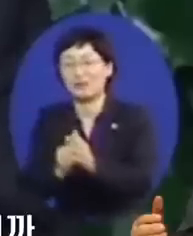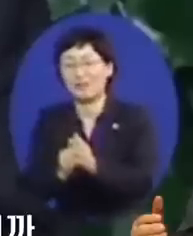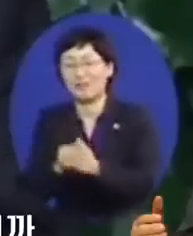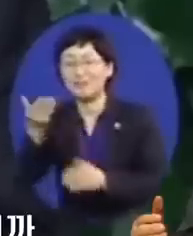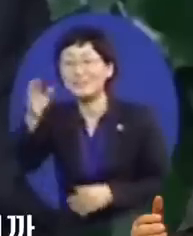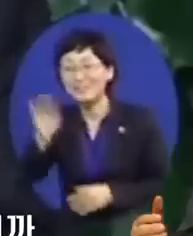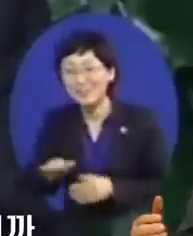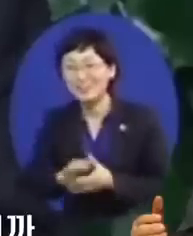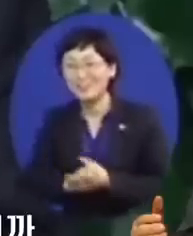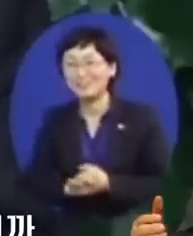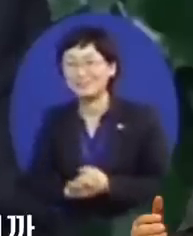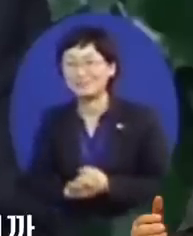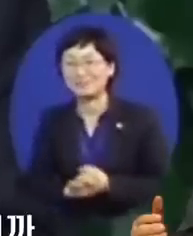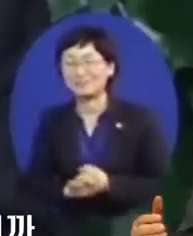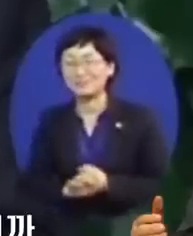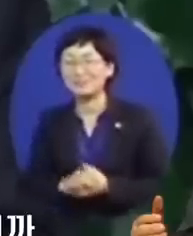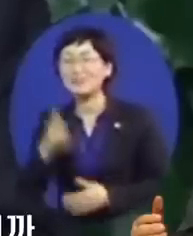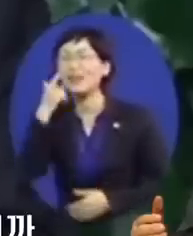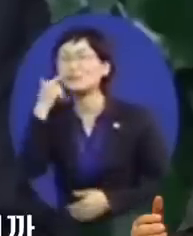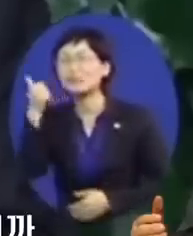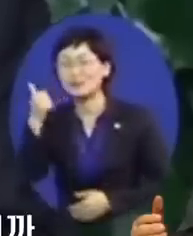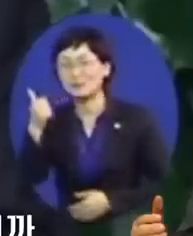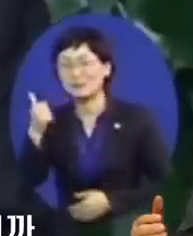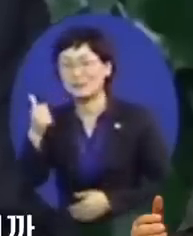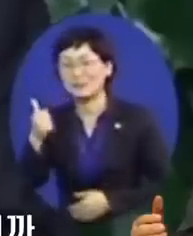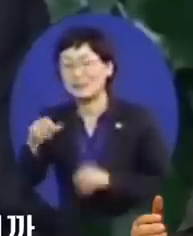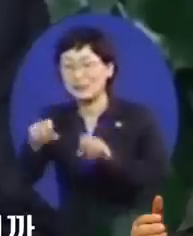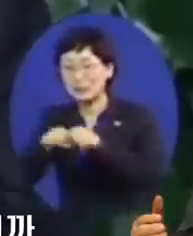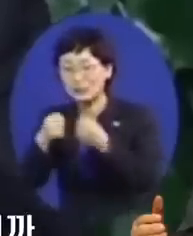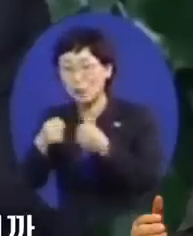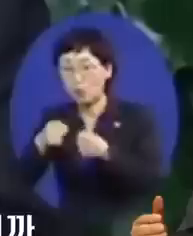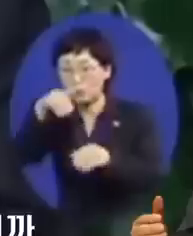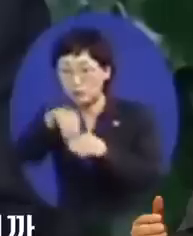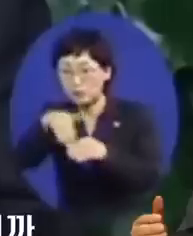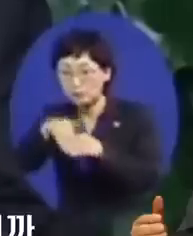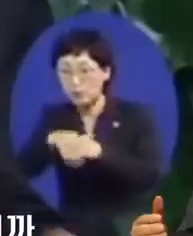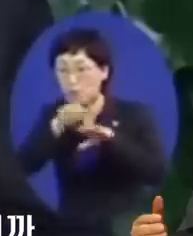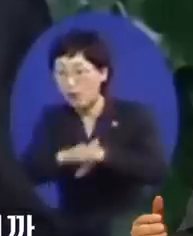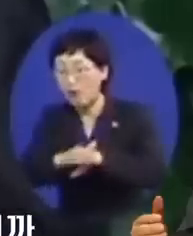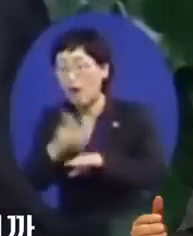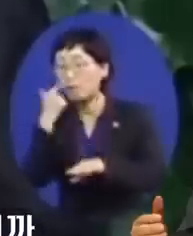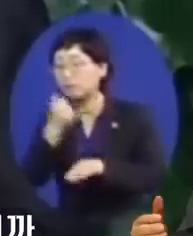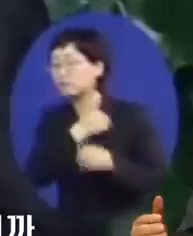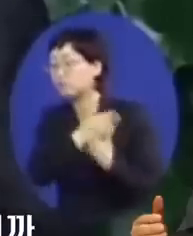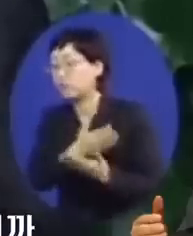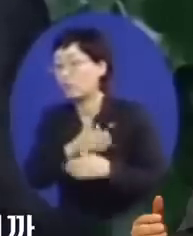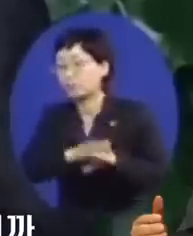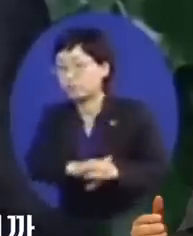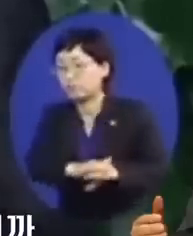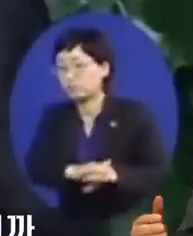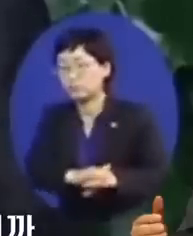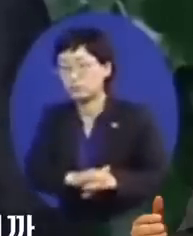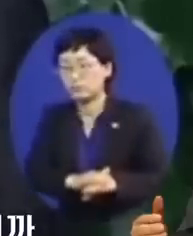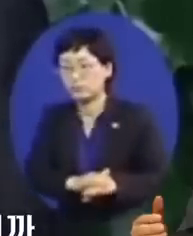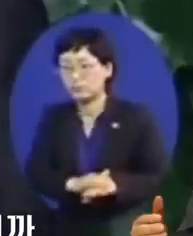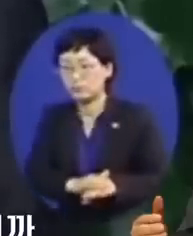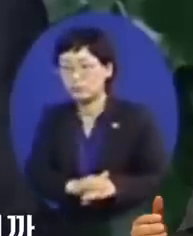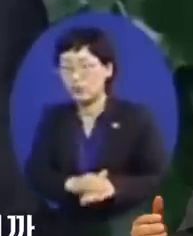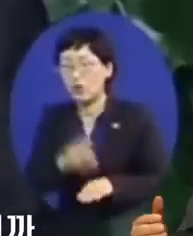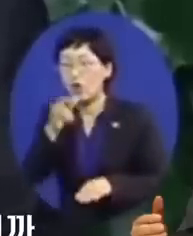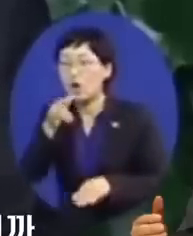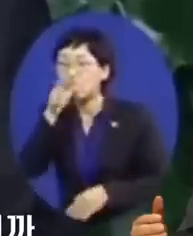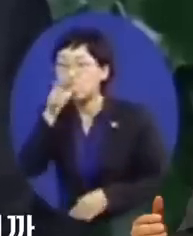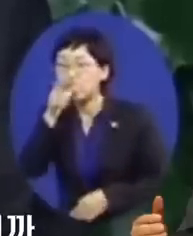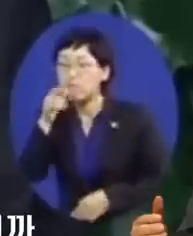그런데 우리 아버님이 심은 고구마는 아버님이 한번 심어놓고 그냥 돌봐주지도 않아요. 내버려 놔요. 물 줄 때 물만